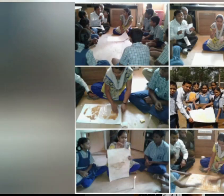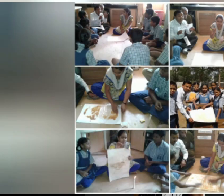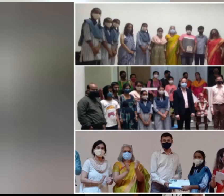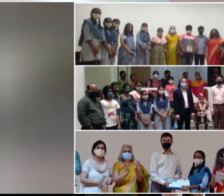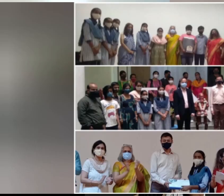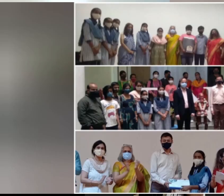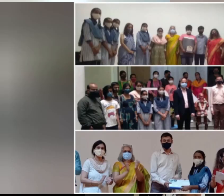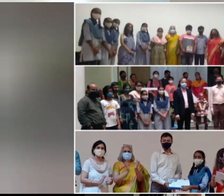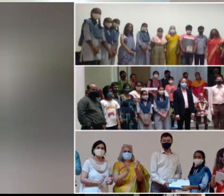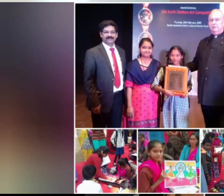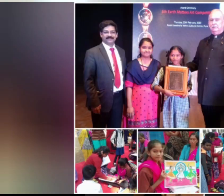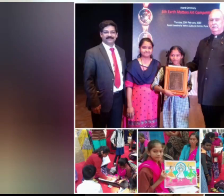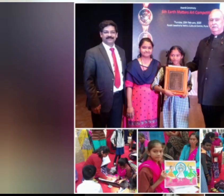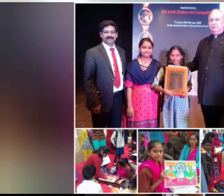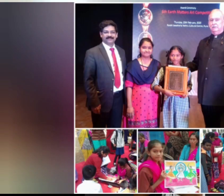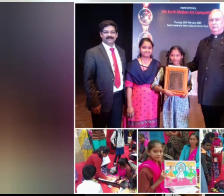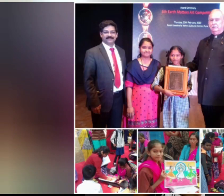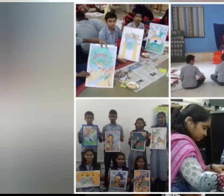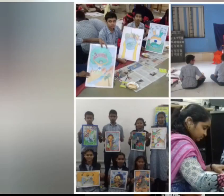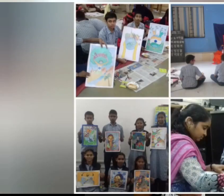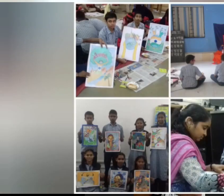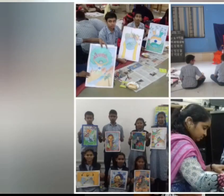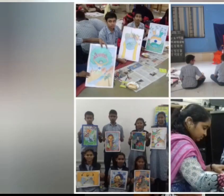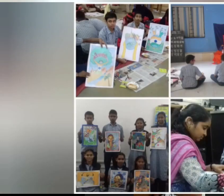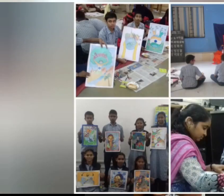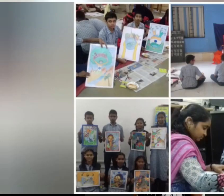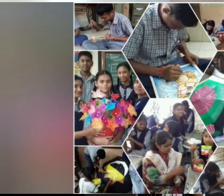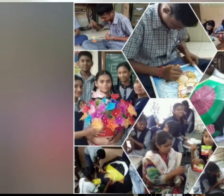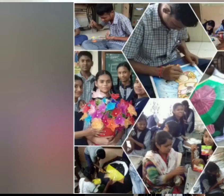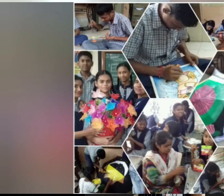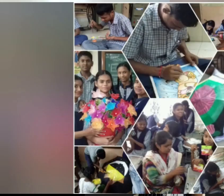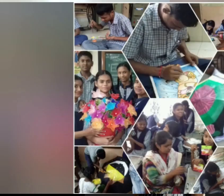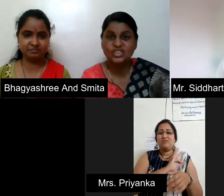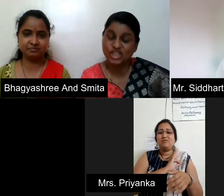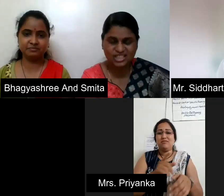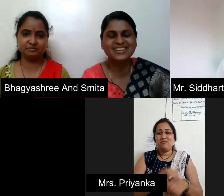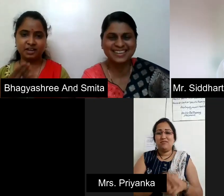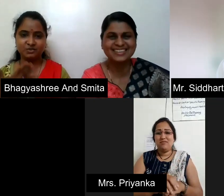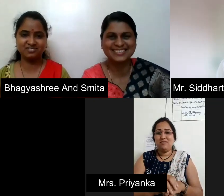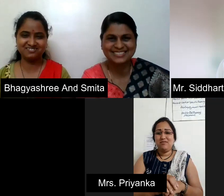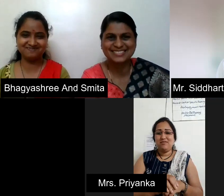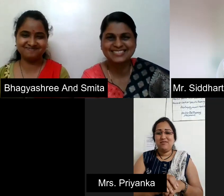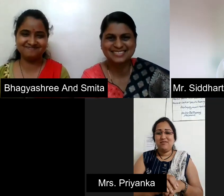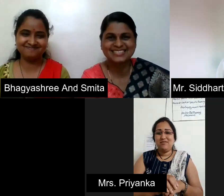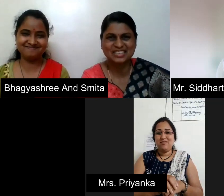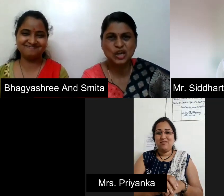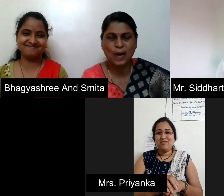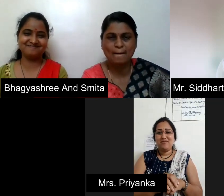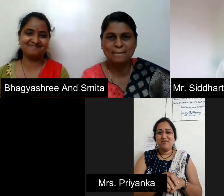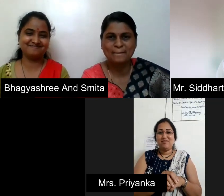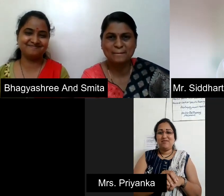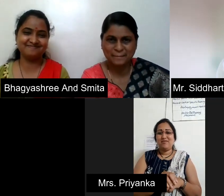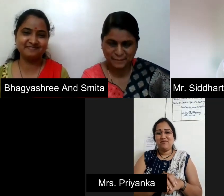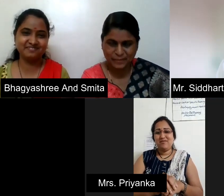पढ़ाती है दिव्यांग बच्चों को भी। क्या बात है, क्या बात है, एक दिव्यांग आज शिक्षक बन गया है जो पूरी समाज